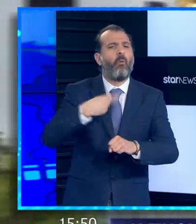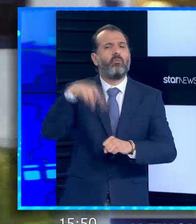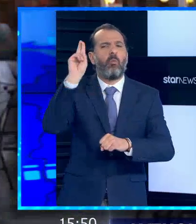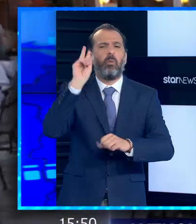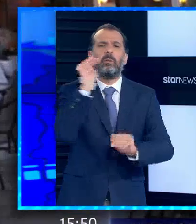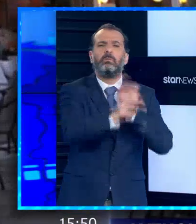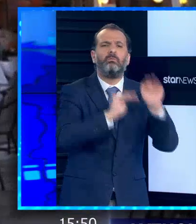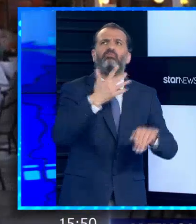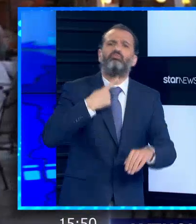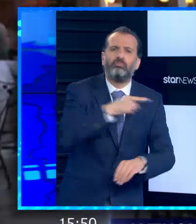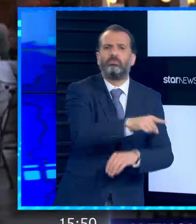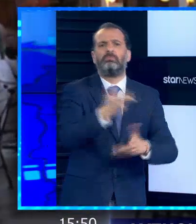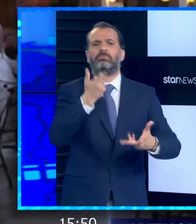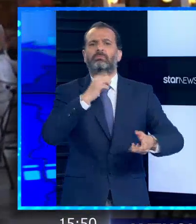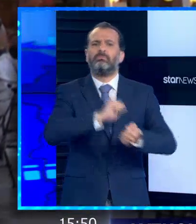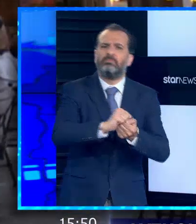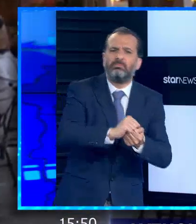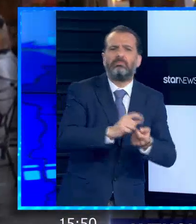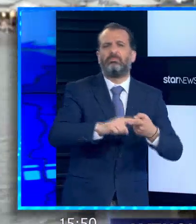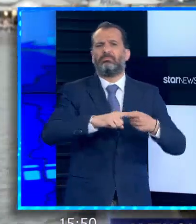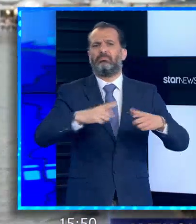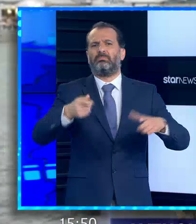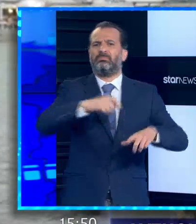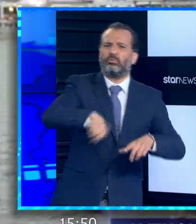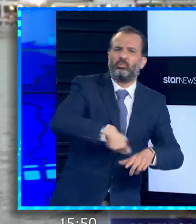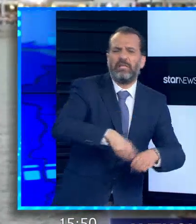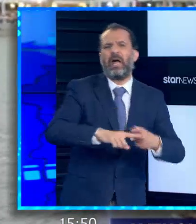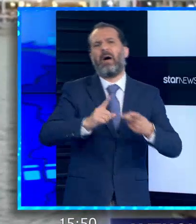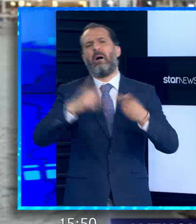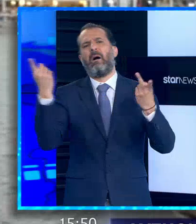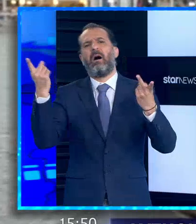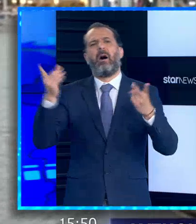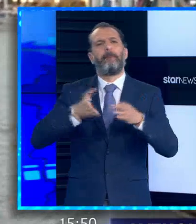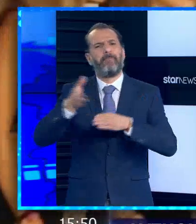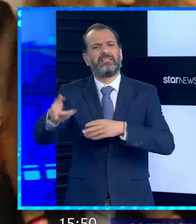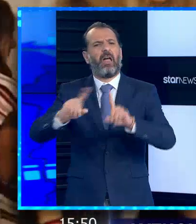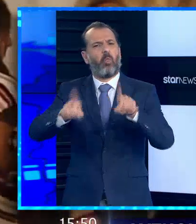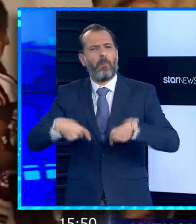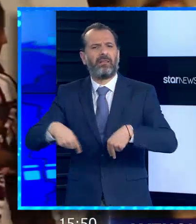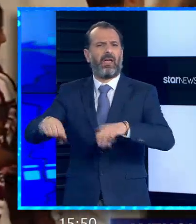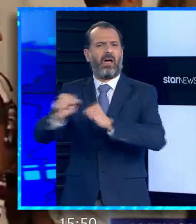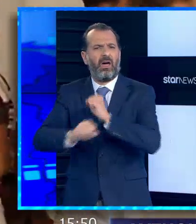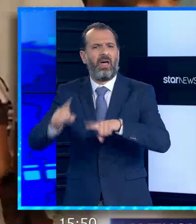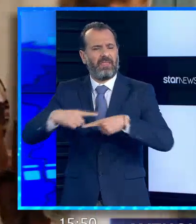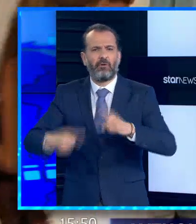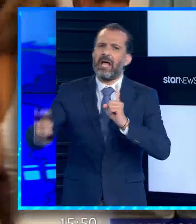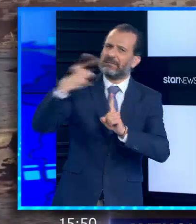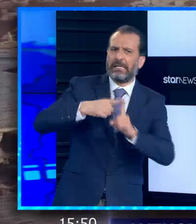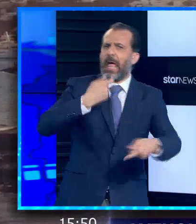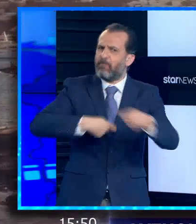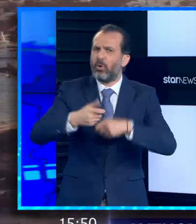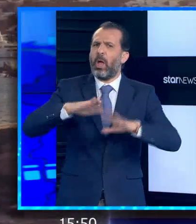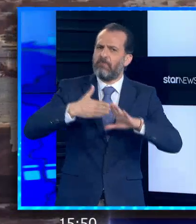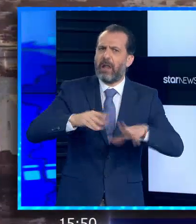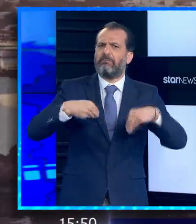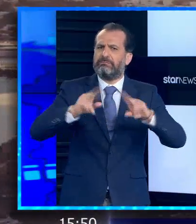ζήτηση, ποια άλλα, λατζέριδες, κουζίνα, καμαριέρες, αλλά και εμποροϊπάλληλοι. Ευχαριστώ πολύ, Γιώργο.